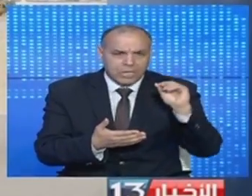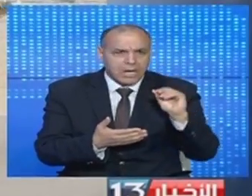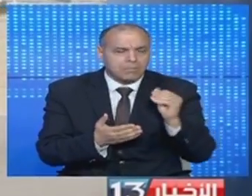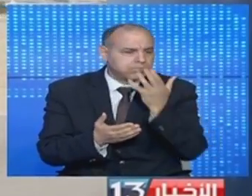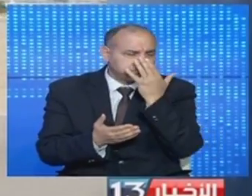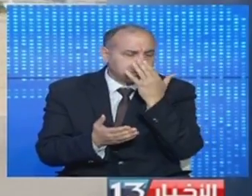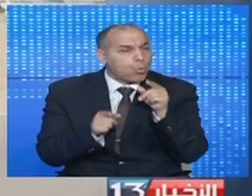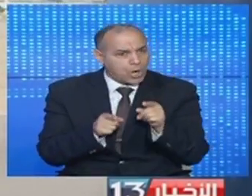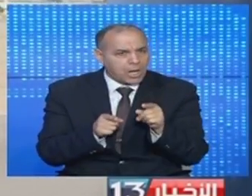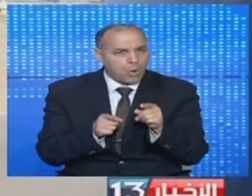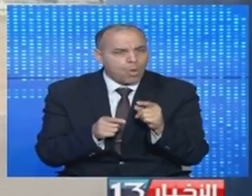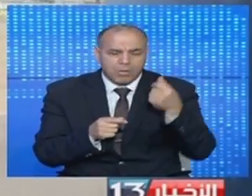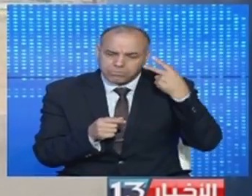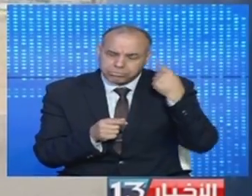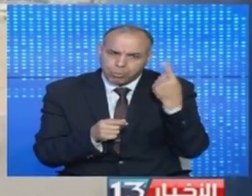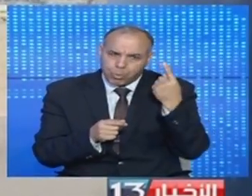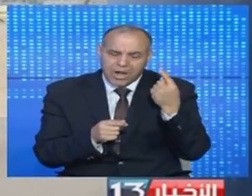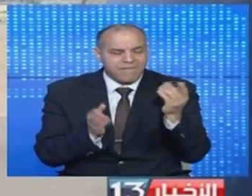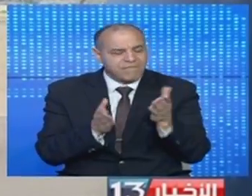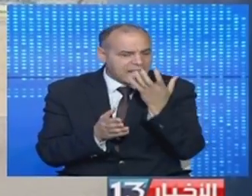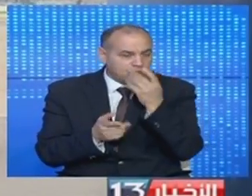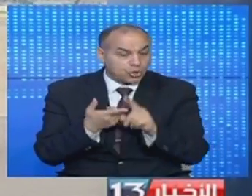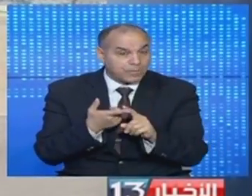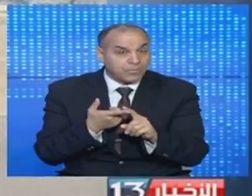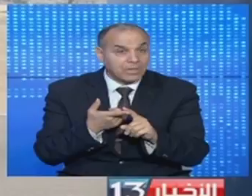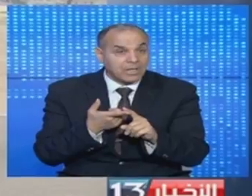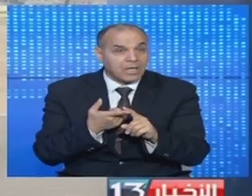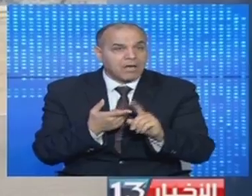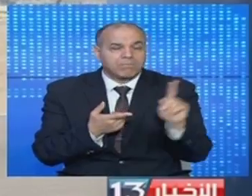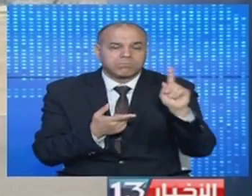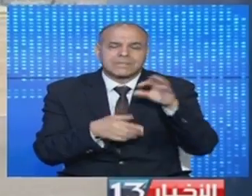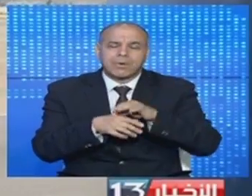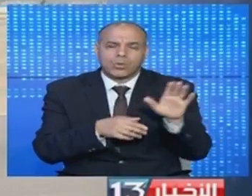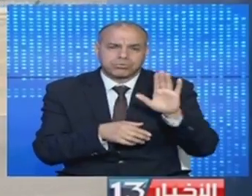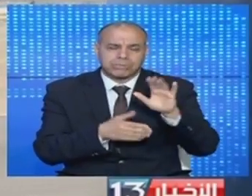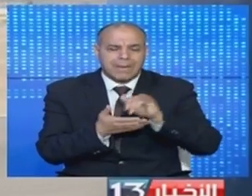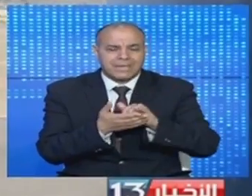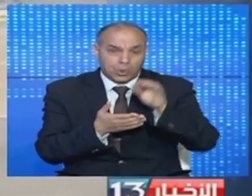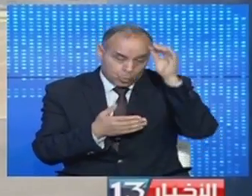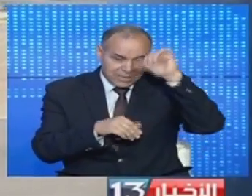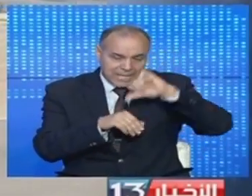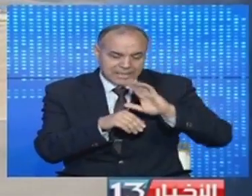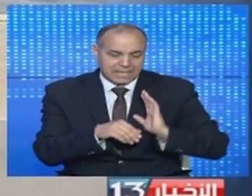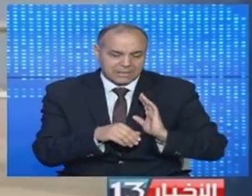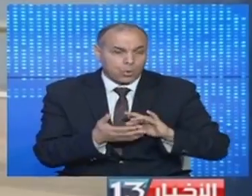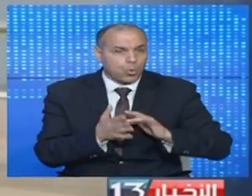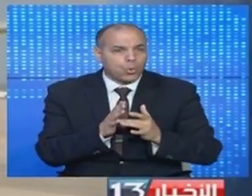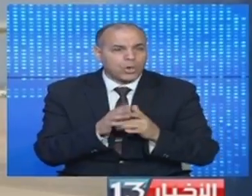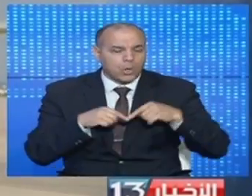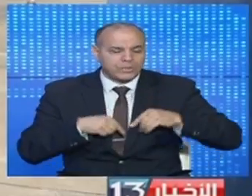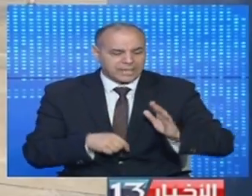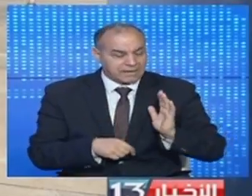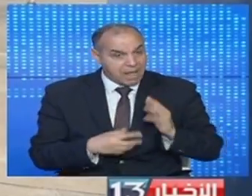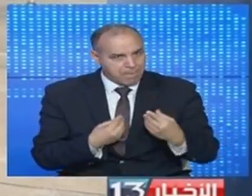الانعاش الطبي وفي التخدير وفي الانعاش وكان في توزيع هذا الفريق الطبي بمطار العين العسكري كل من وزير